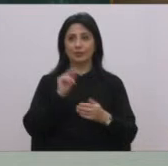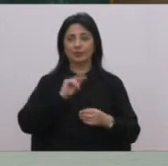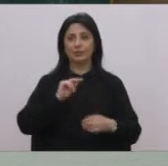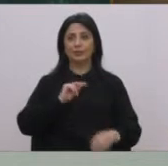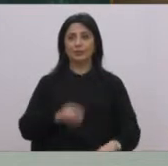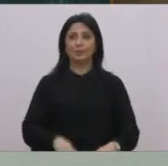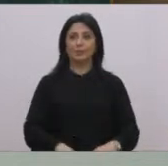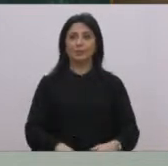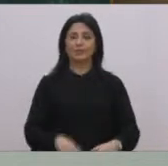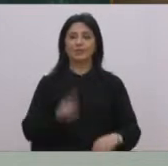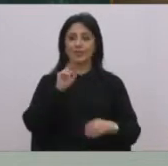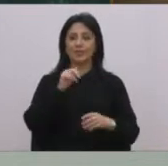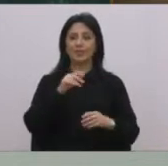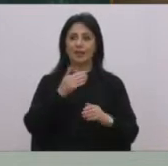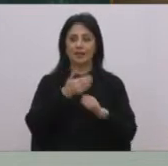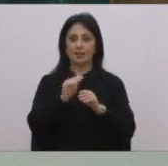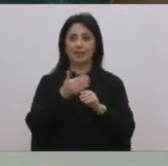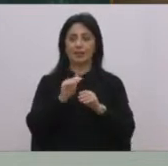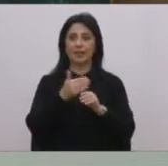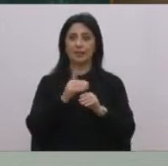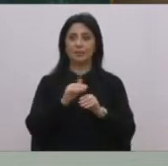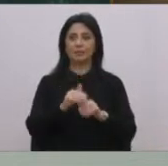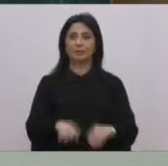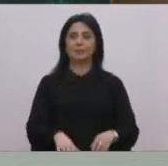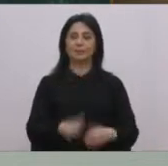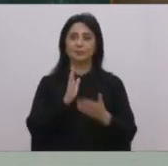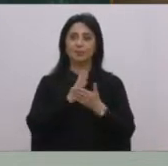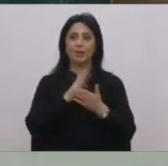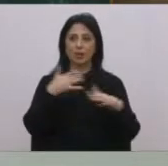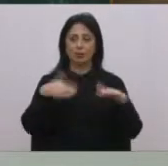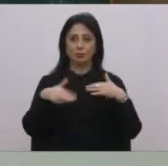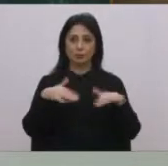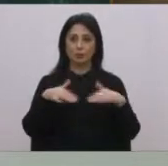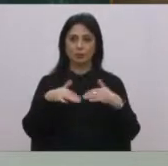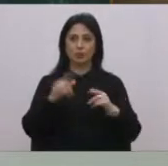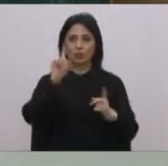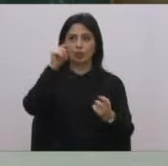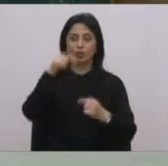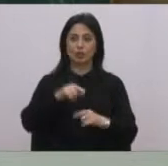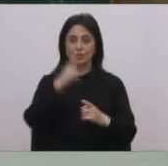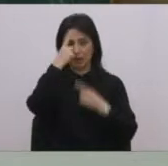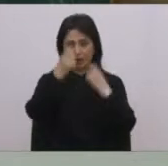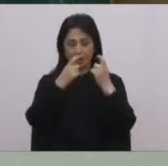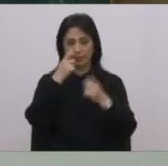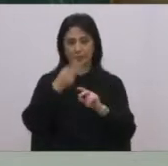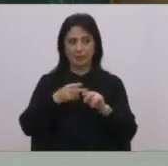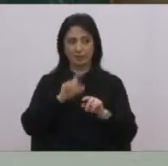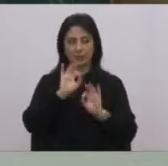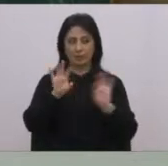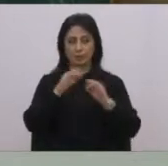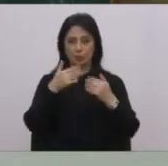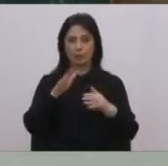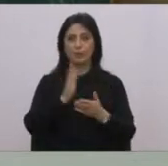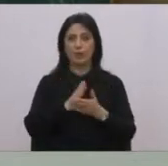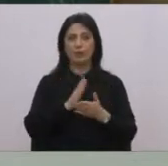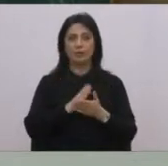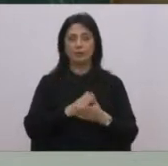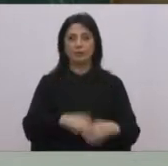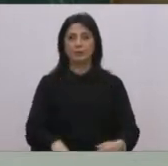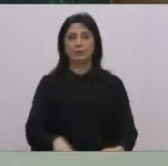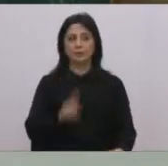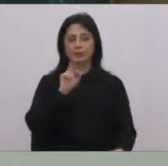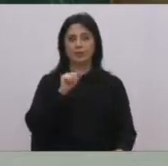სამუშაოები ტემპი არის სუსტი და შესაბამისი გაფრთხილებები მიცემული არის